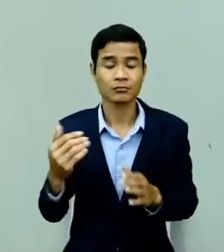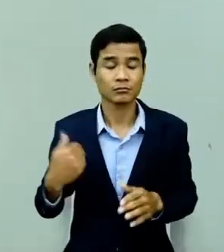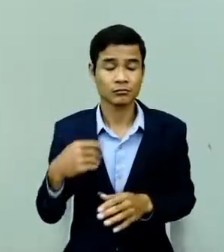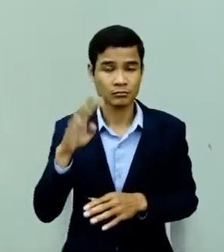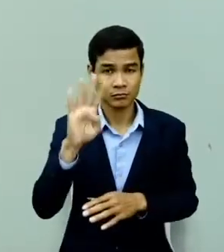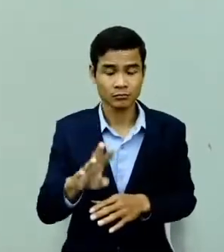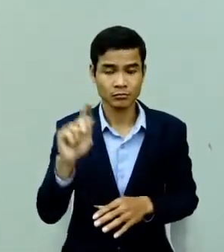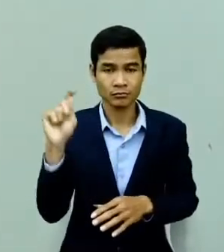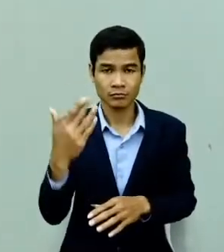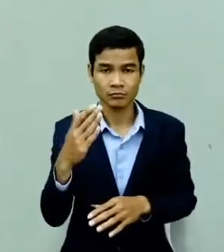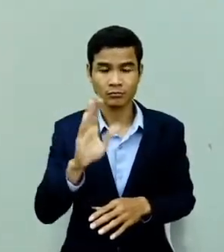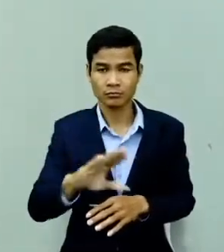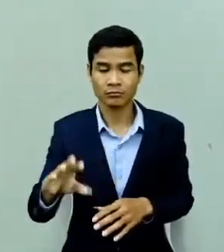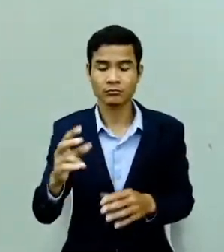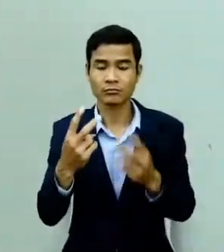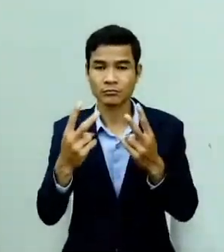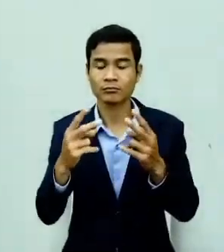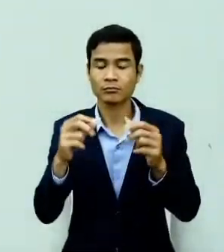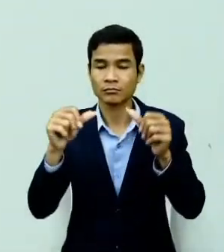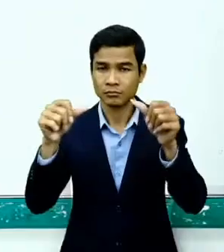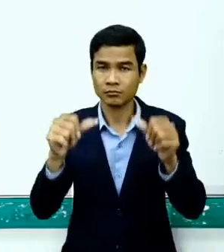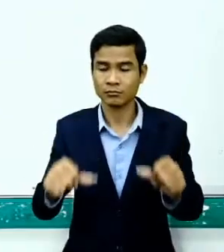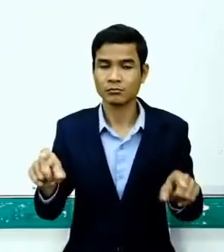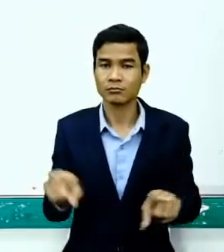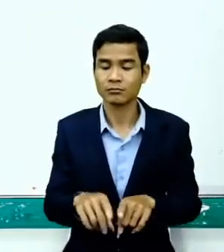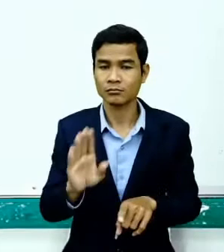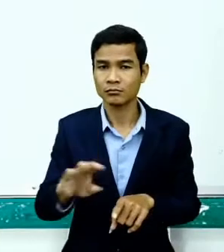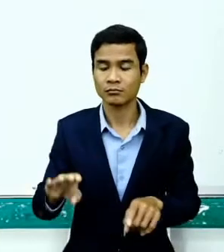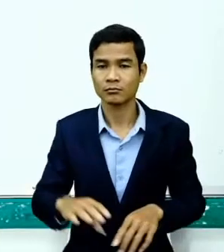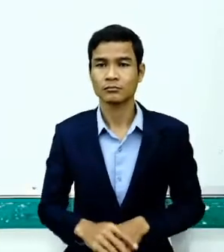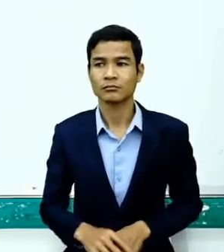រូបភាពហើយនឹងពាក្យបង្ហាញកូននៅលើក្តារខៀនដែរ